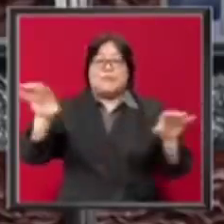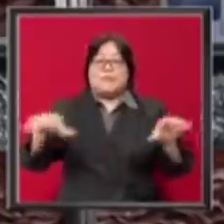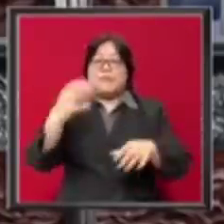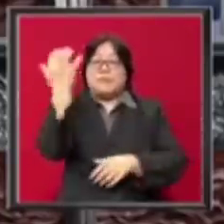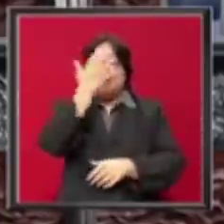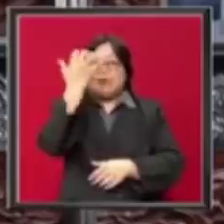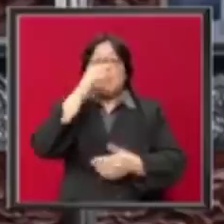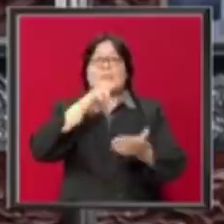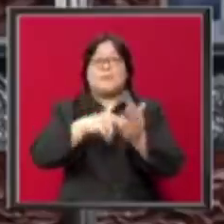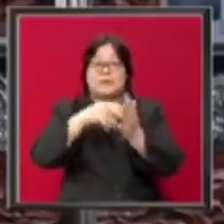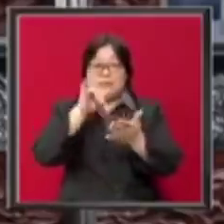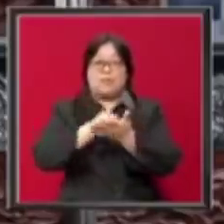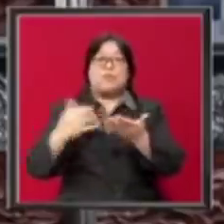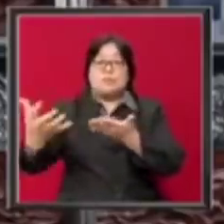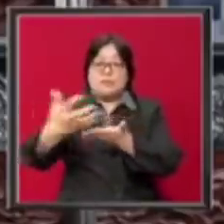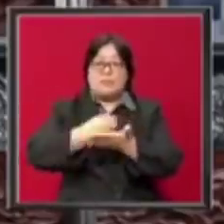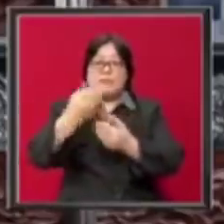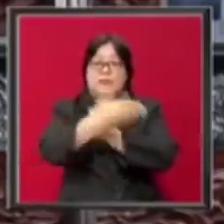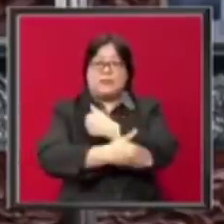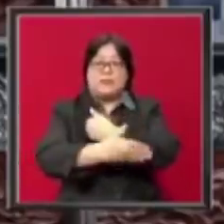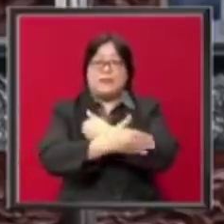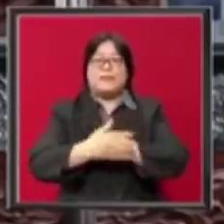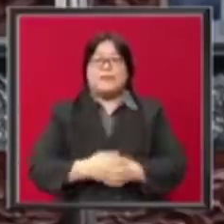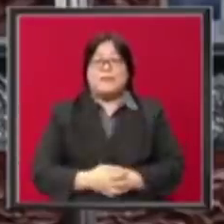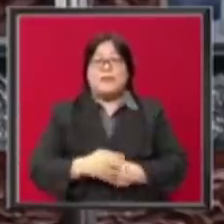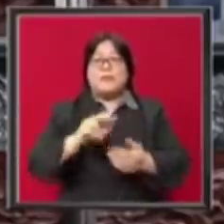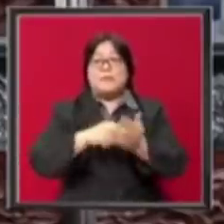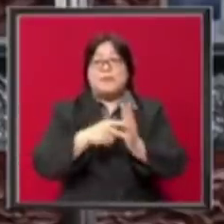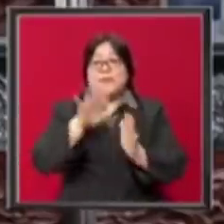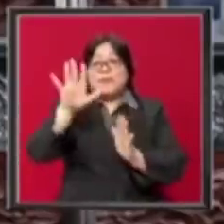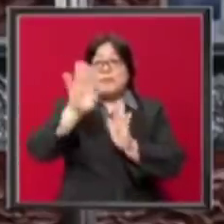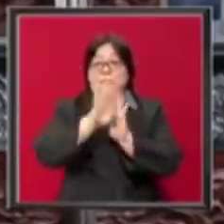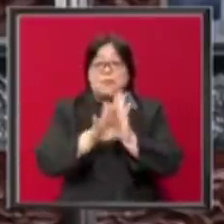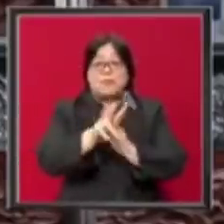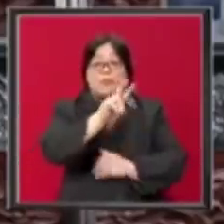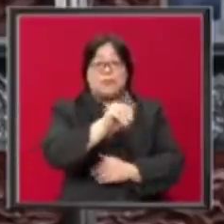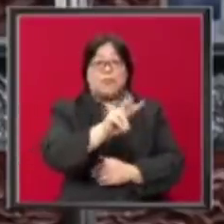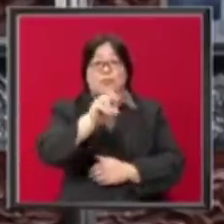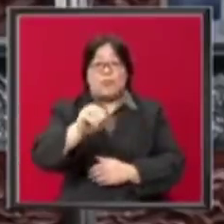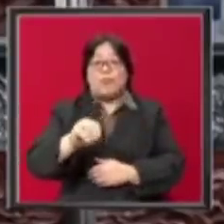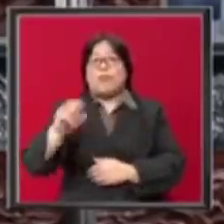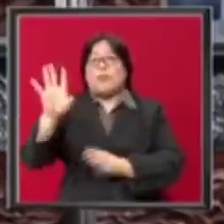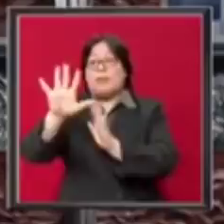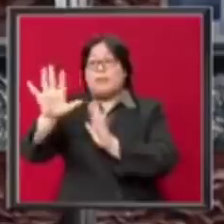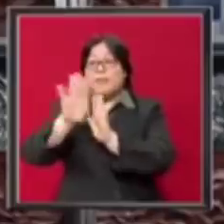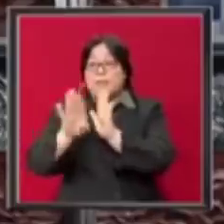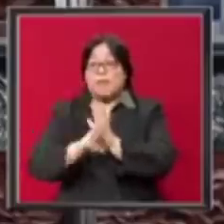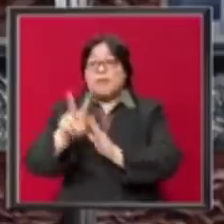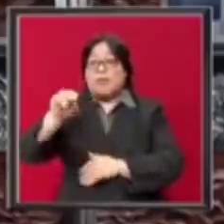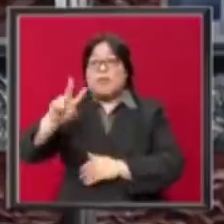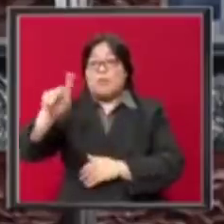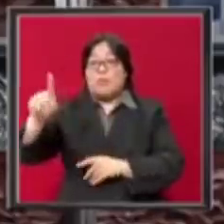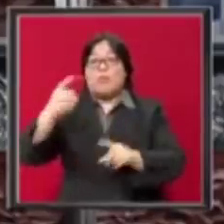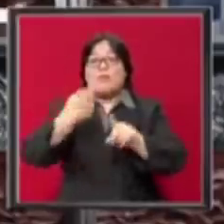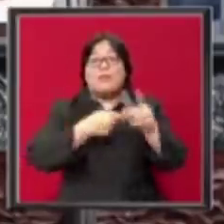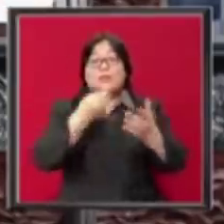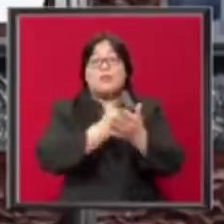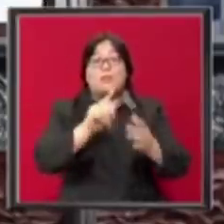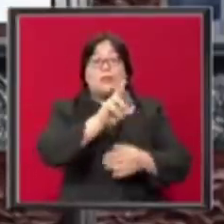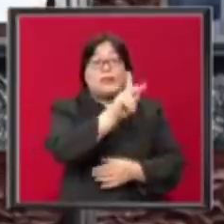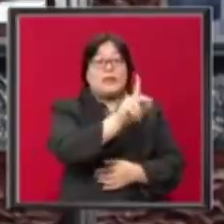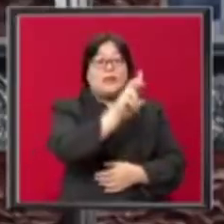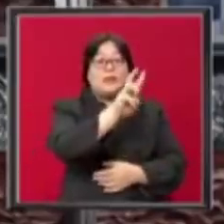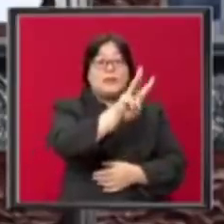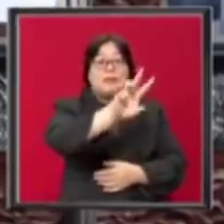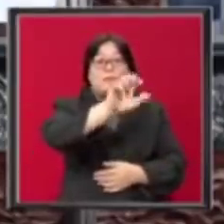dikeliukan seolah-olah ini pendapatan negara. Maknanya 5 bilion 2020, 5 bilion 2020 ambil daripada kumpulan wang amanah